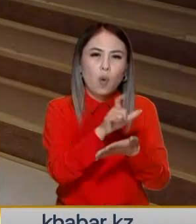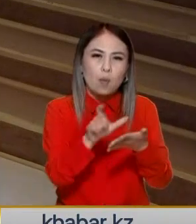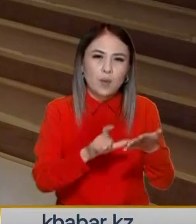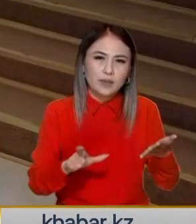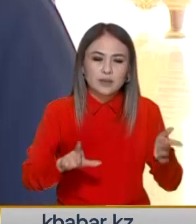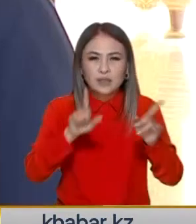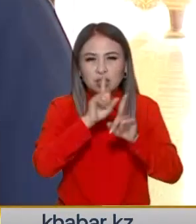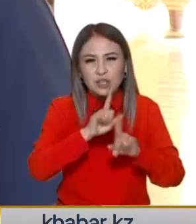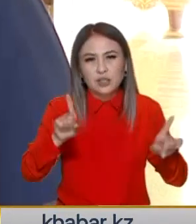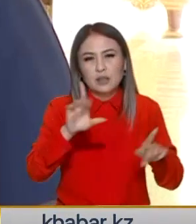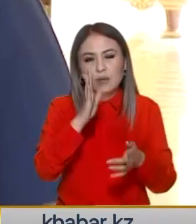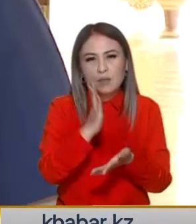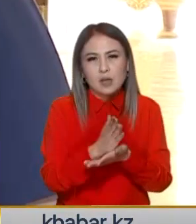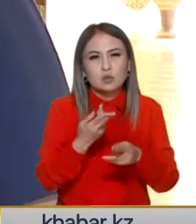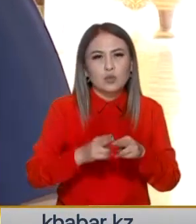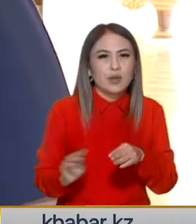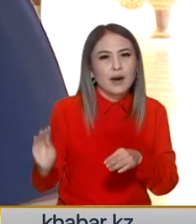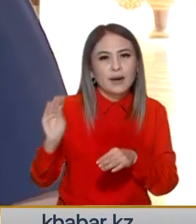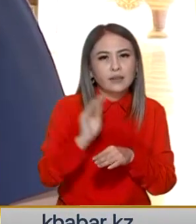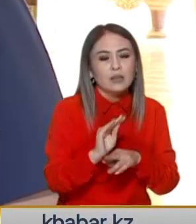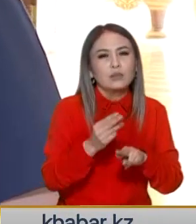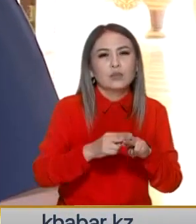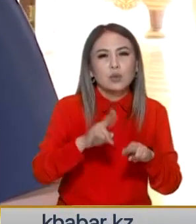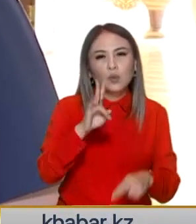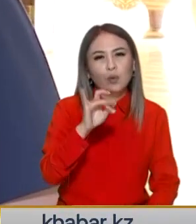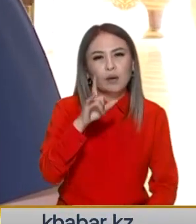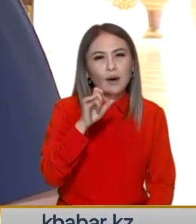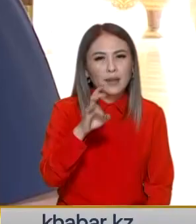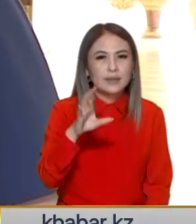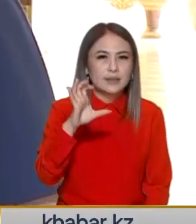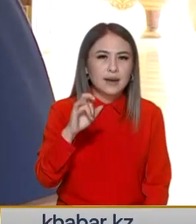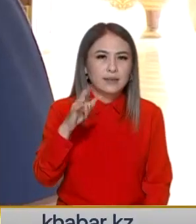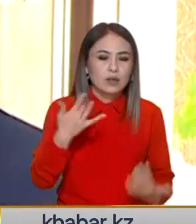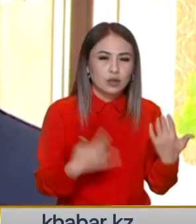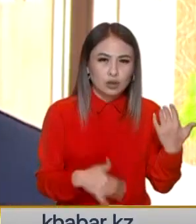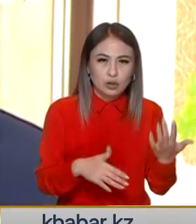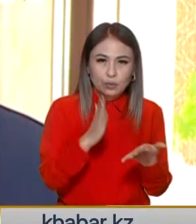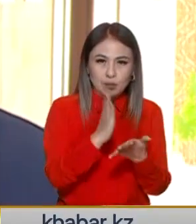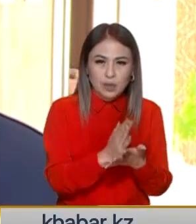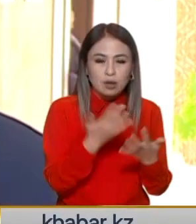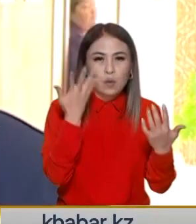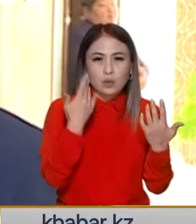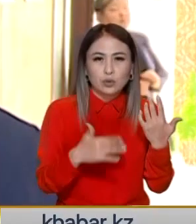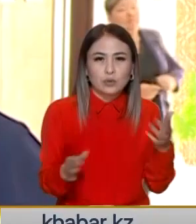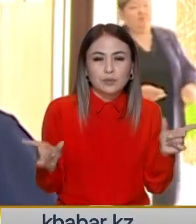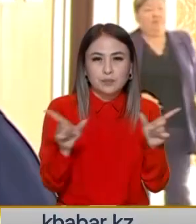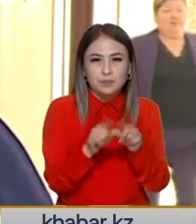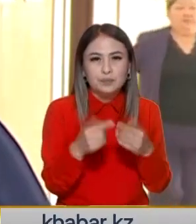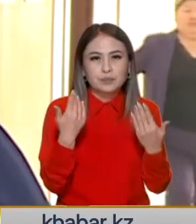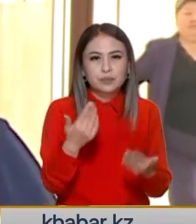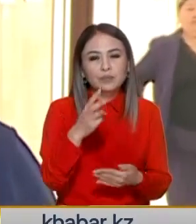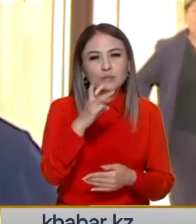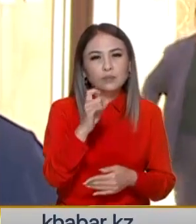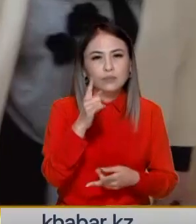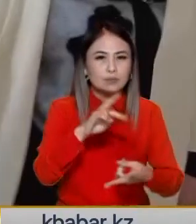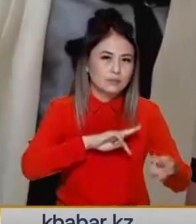өзінің ерекшелігі бар. Сонымен қатар бұл кісінің Нұрхан сазы деп аталатын күй бар. Біз әдетте күйге мақам қосып айтамыз, ал бұл кісі мақамды